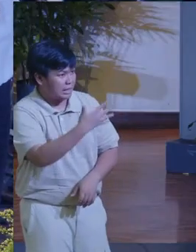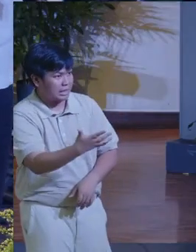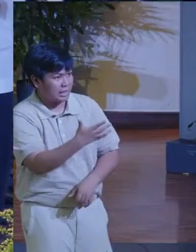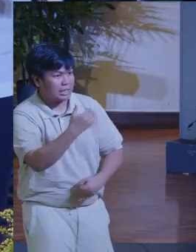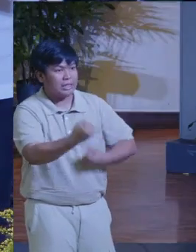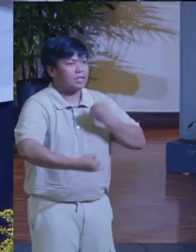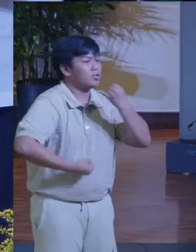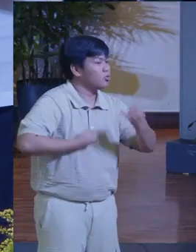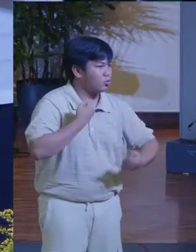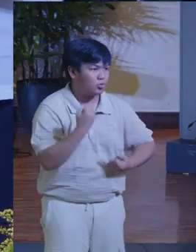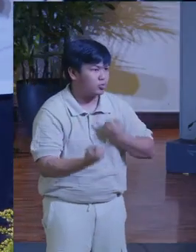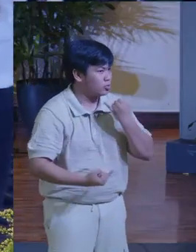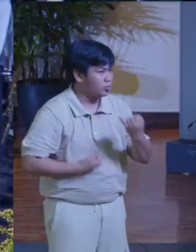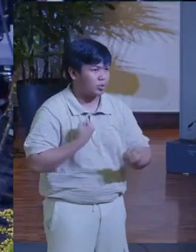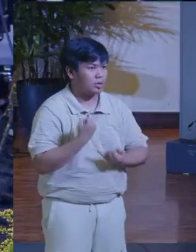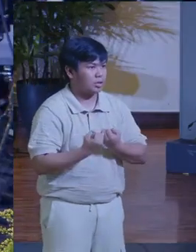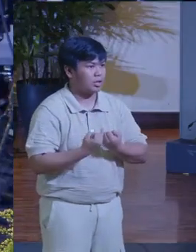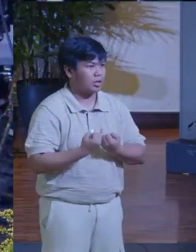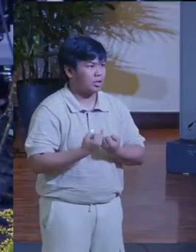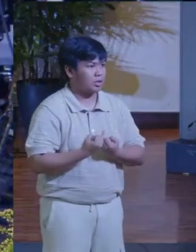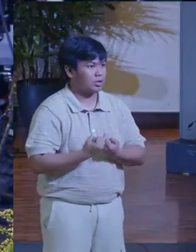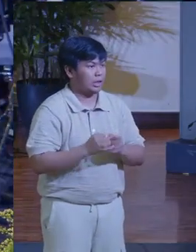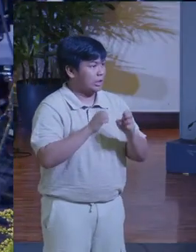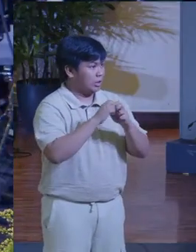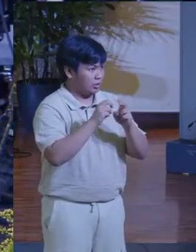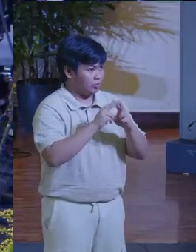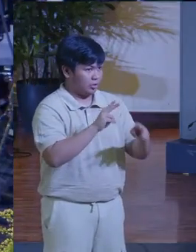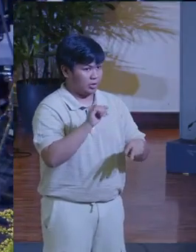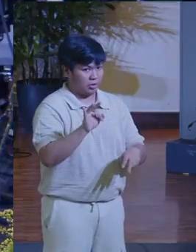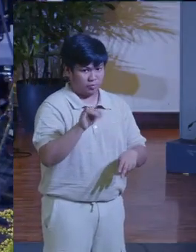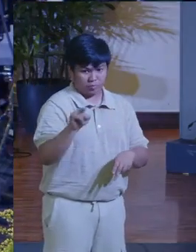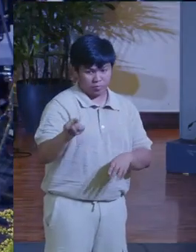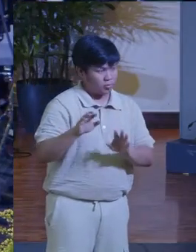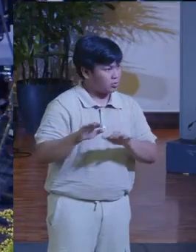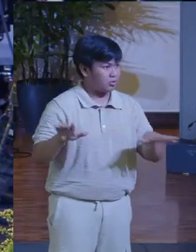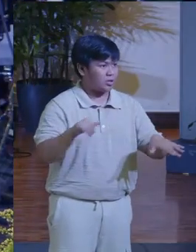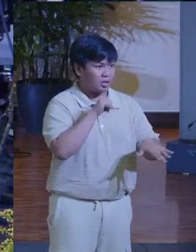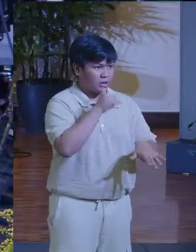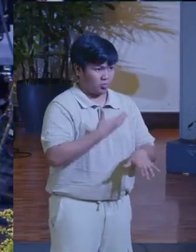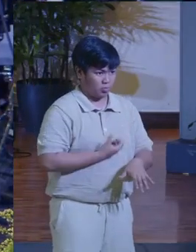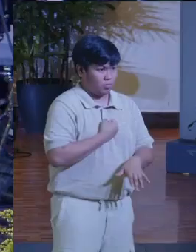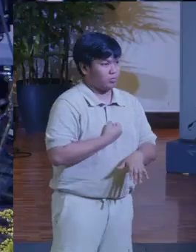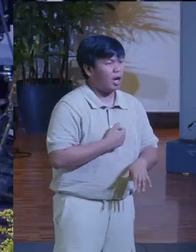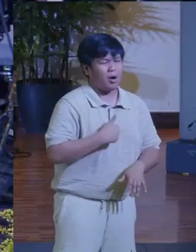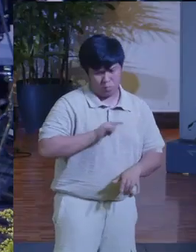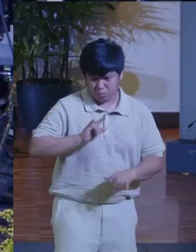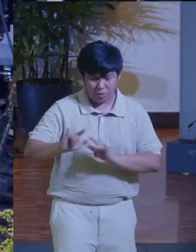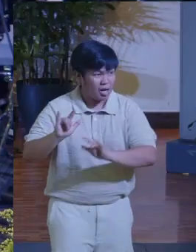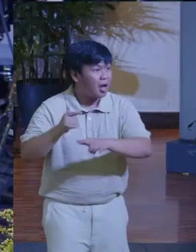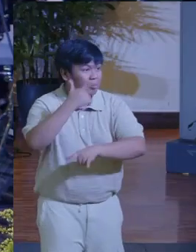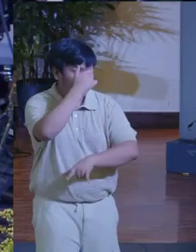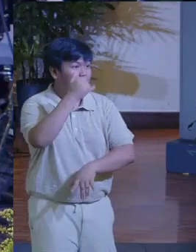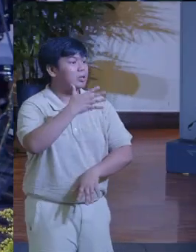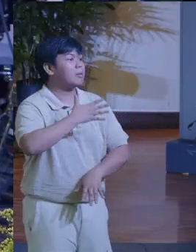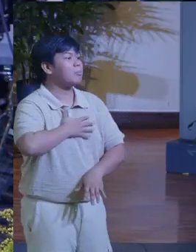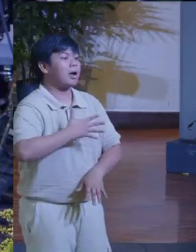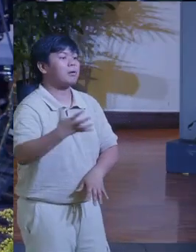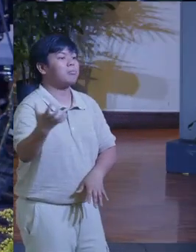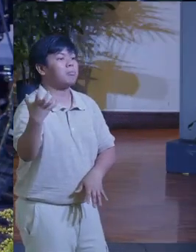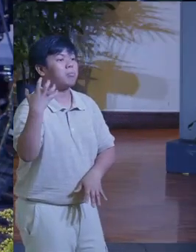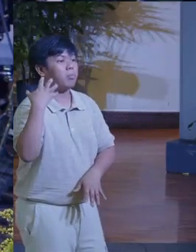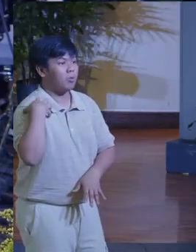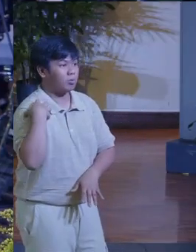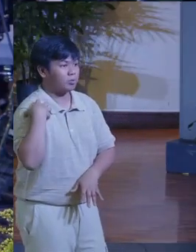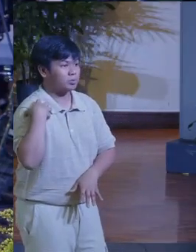May malasakit, may kusa, may kalidad, sapagkat ang kanilang